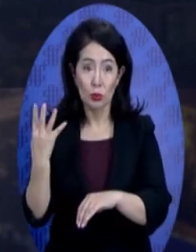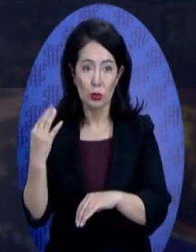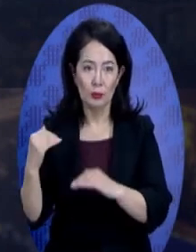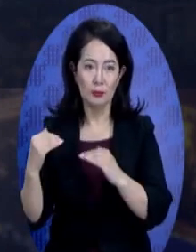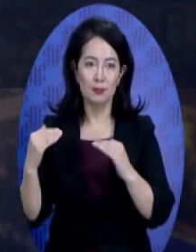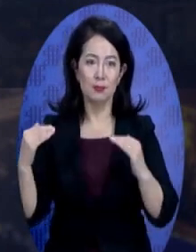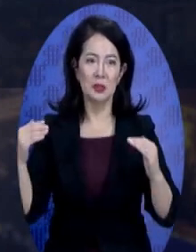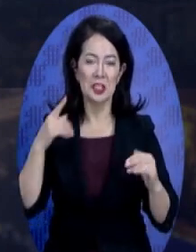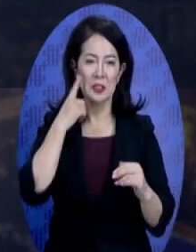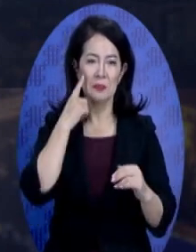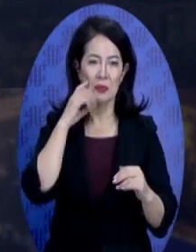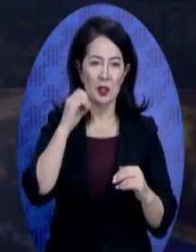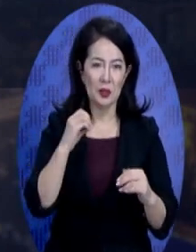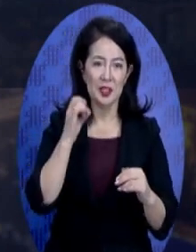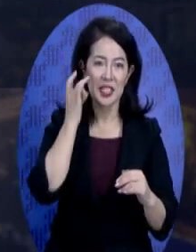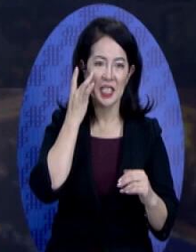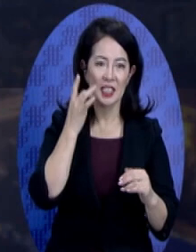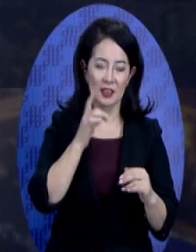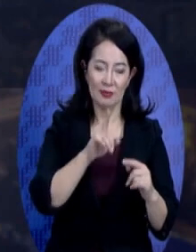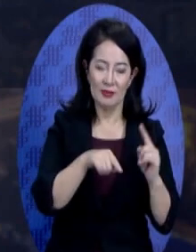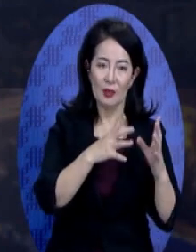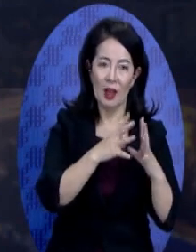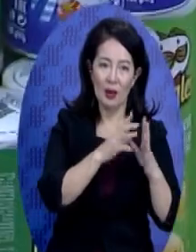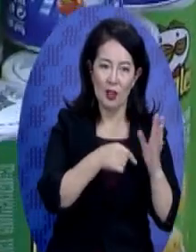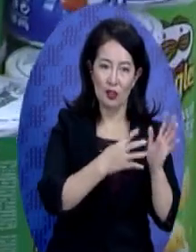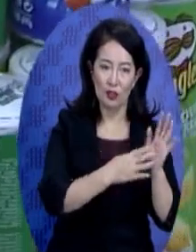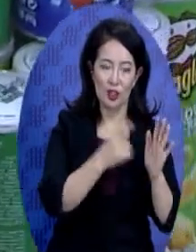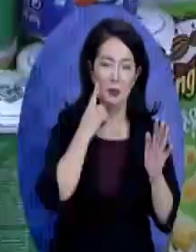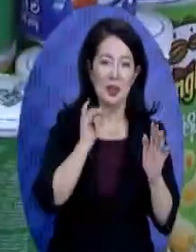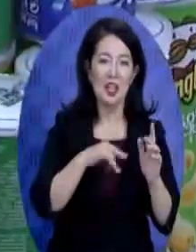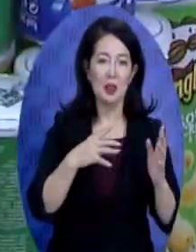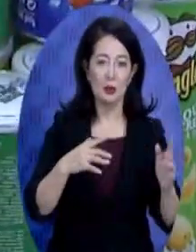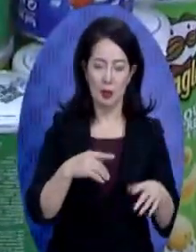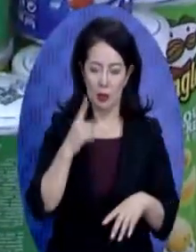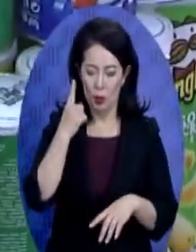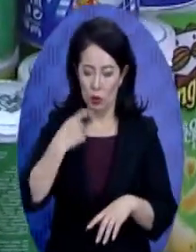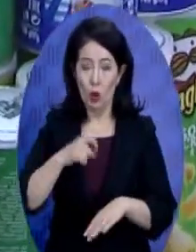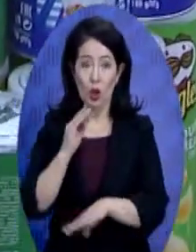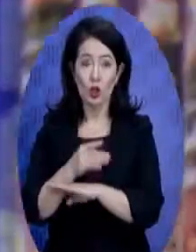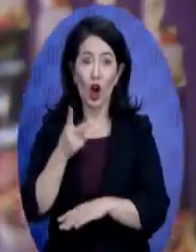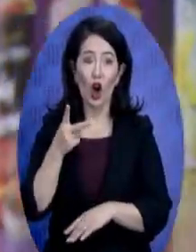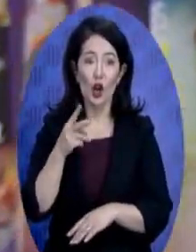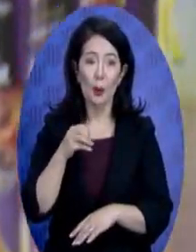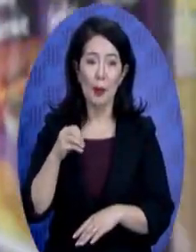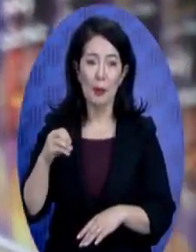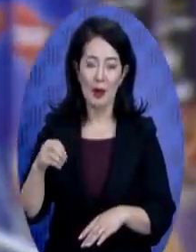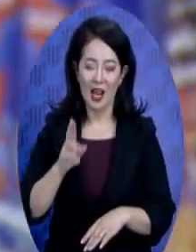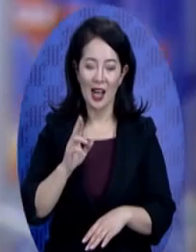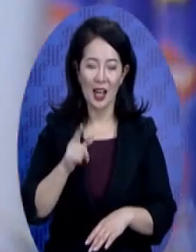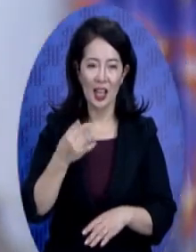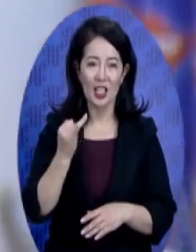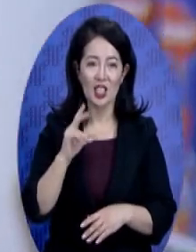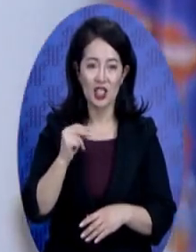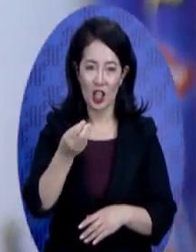дотроо эмэгтэйчүүдийн эзлэх эрчүүдийнхээс 10.9 пунктээр илүү байна. Насанд хүрсэн хүн өдөрт дунджаар 2000 ккал илчлэг авах шаардлагатай